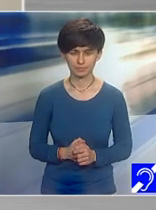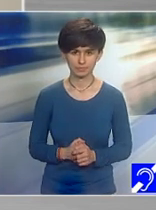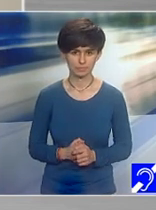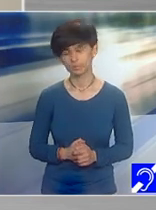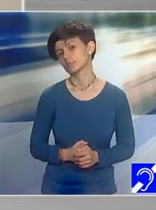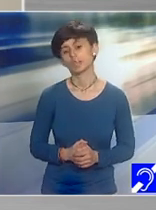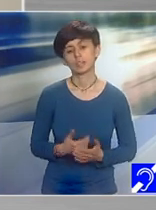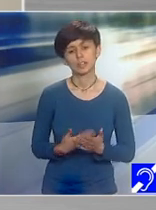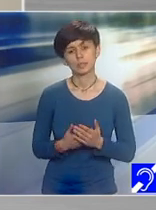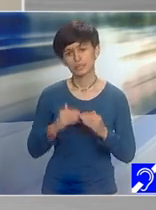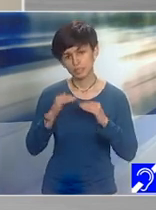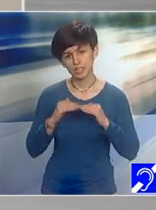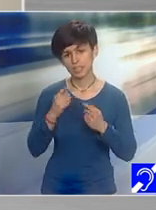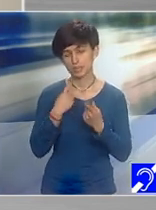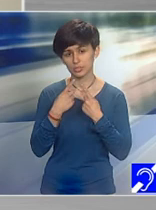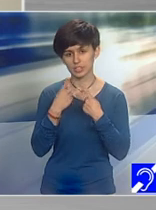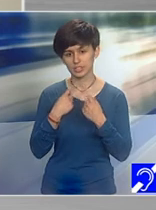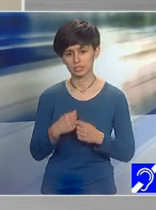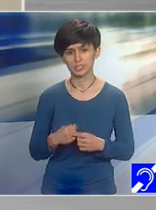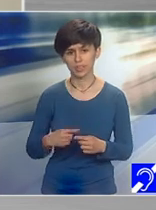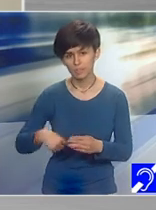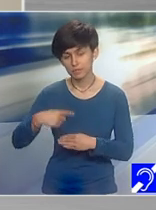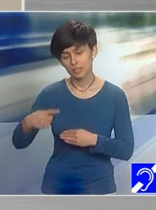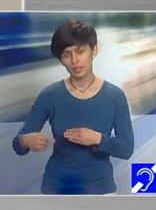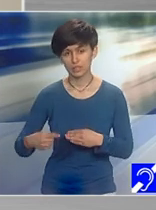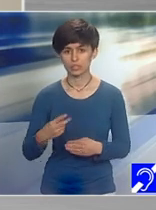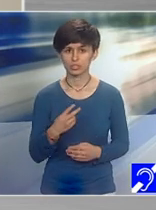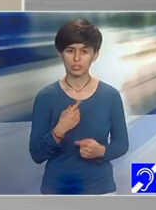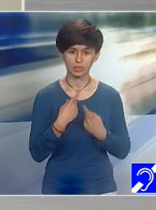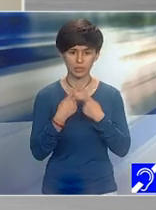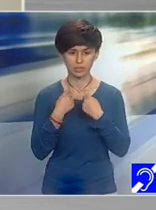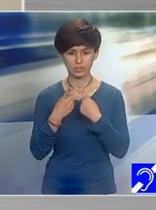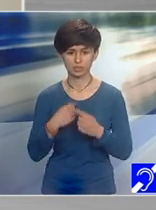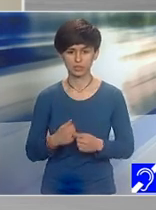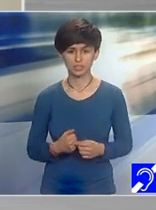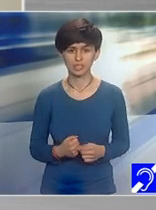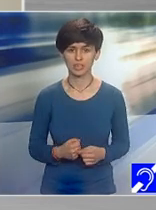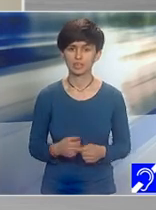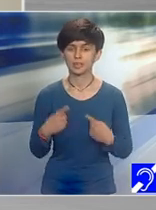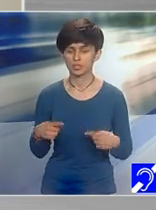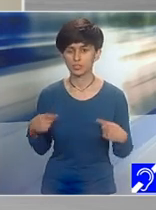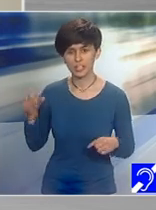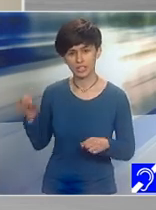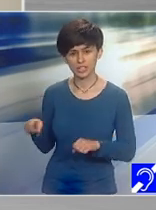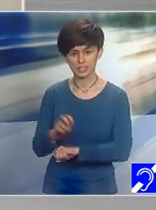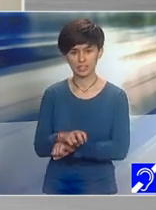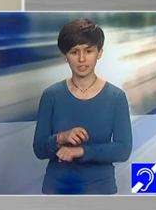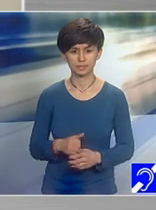Irina Pop. Da. O să revenim la dumneavoastră după ce realizăm acest tur de masă. Doamna Irina Pop, M10, vă